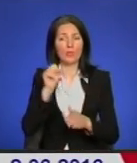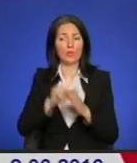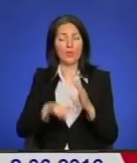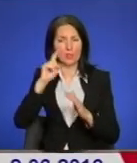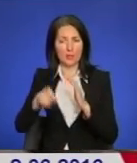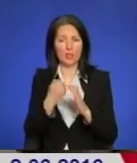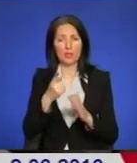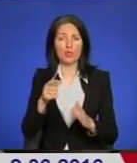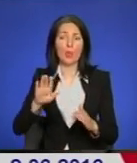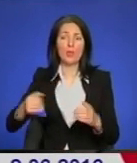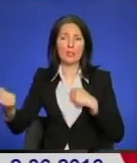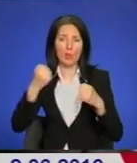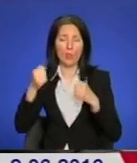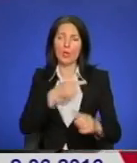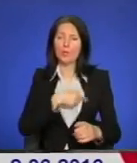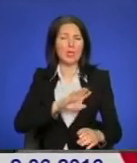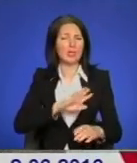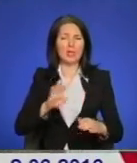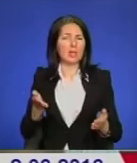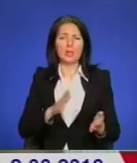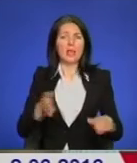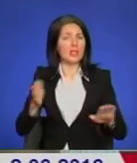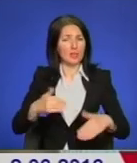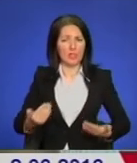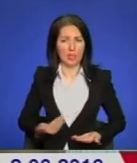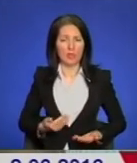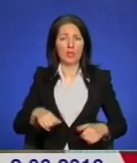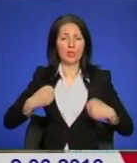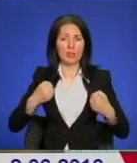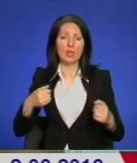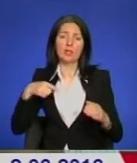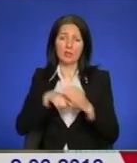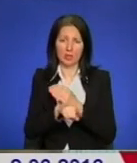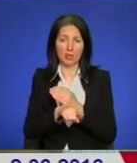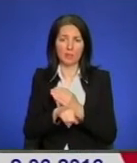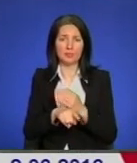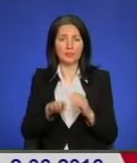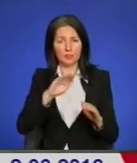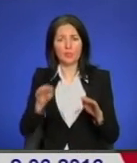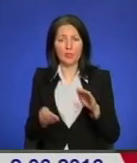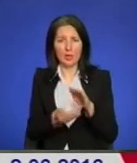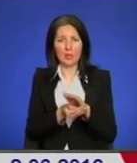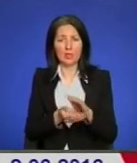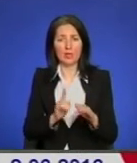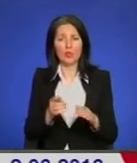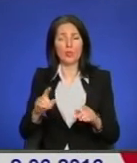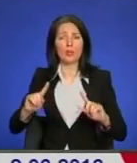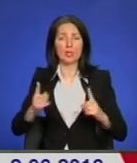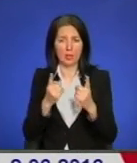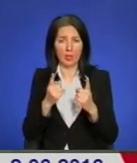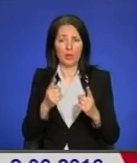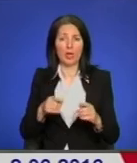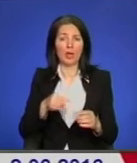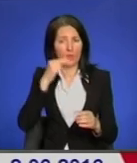після побоїв депутат не вижив, намагалися замести сліди і переховувалися. Щоб затримати винних, 30 працівників тернопільської